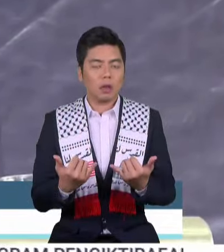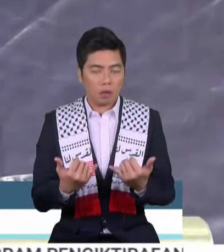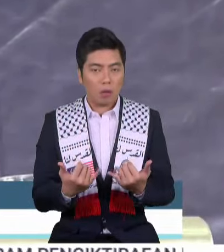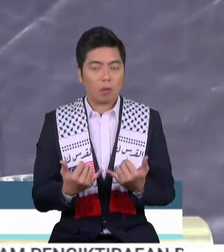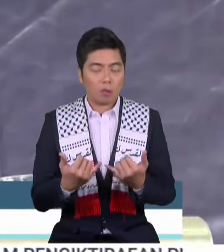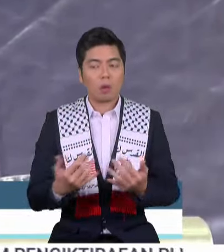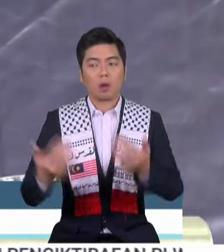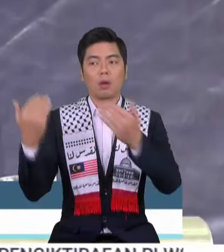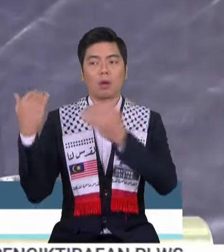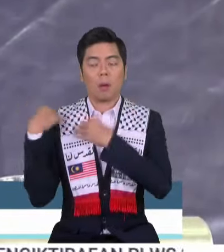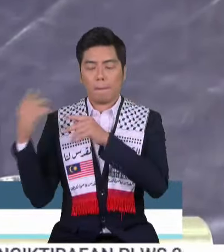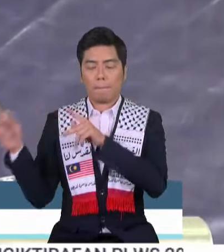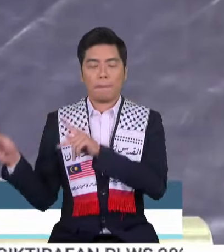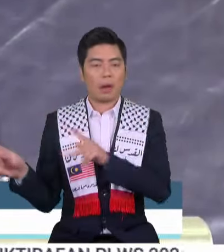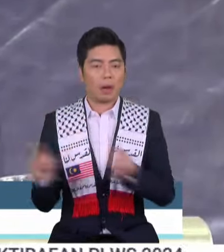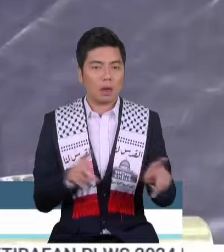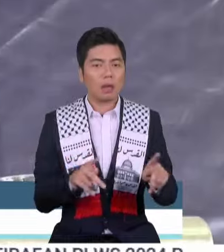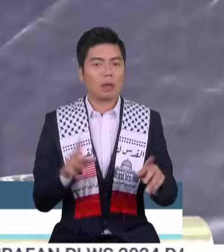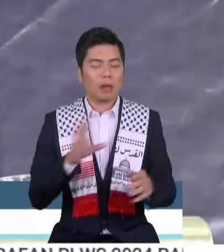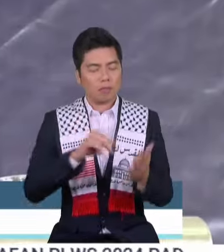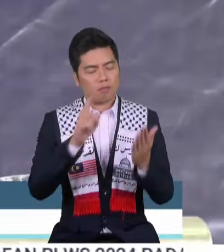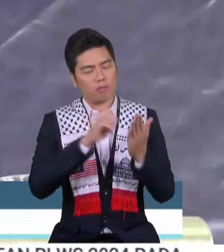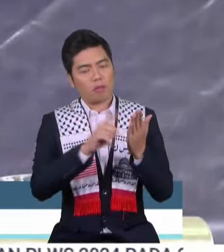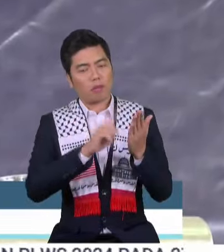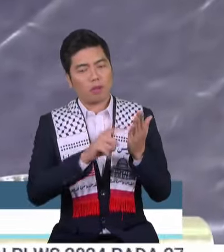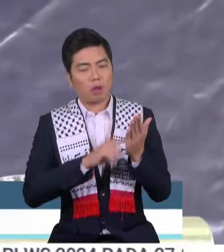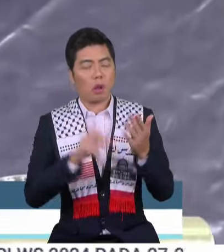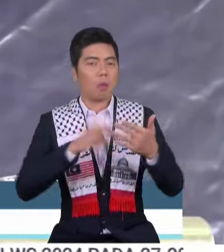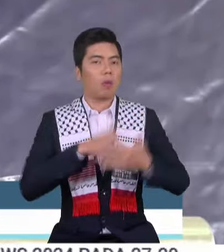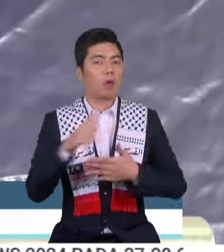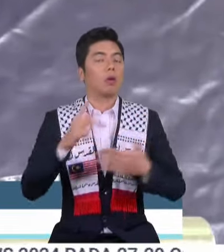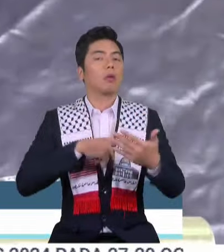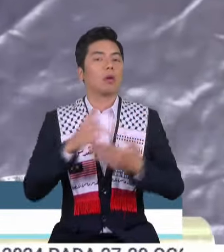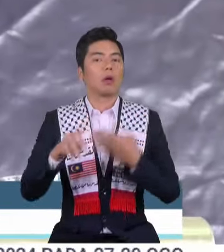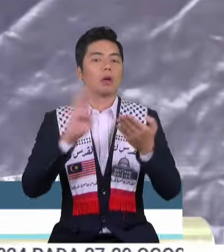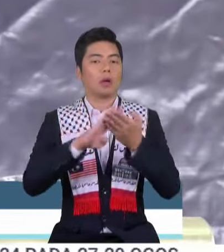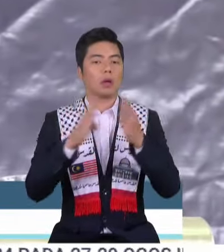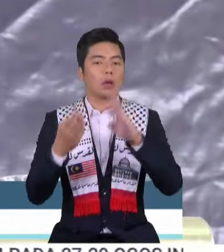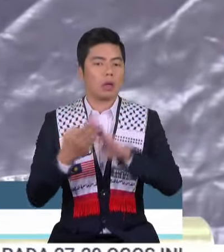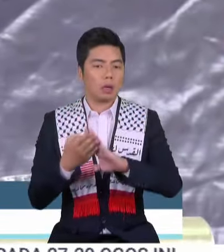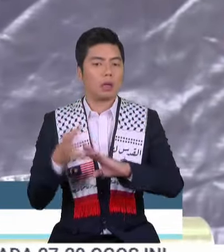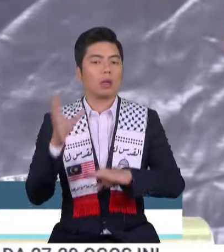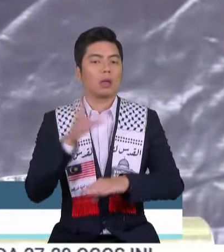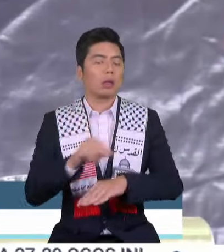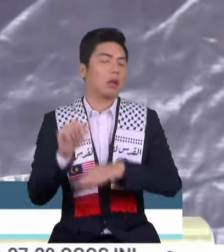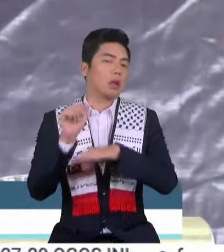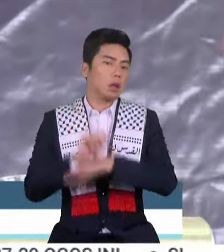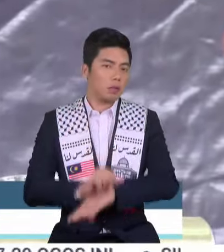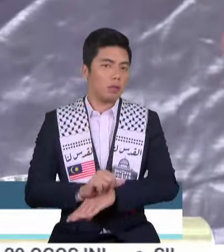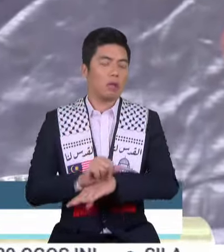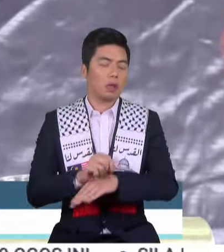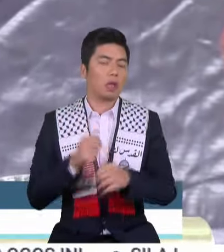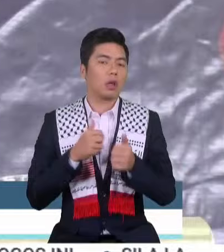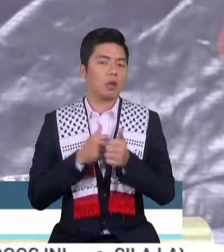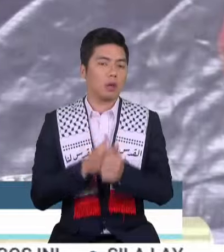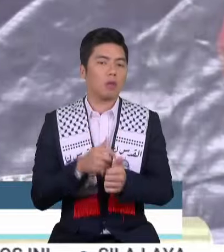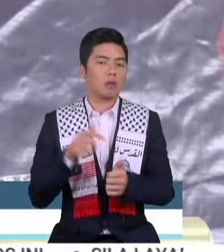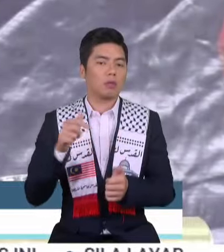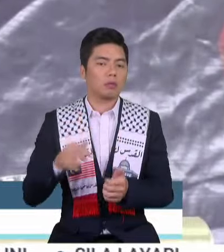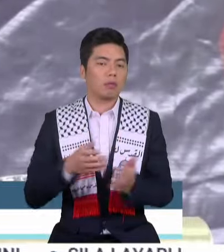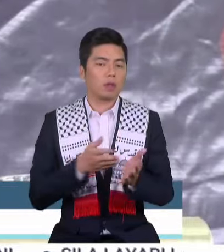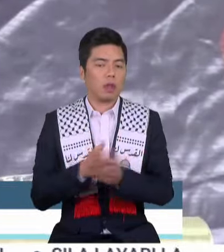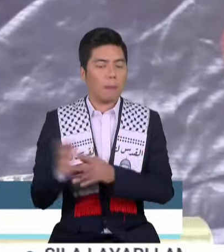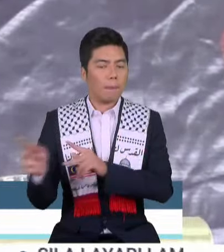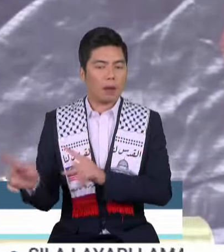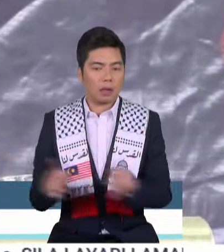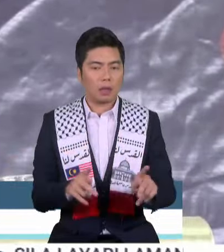merancang, melaksana, memantau dan menilai program-program komuniti dan kesejahteraan bandar yang inovatif, strategik dan inklusif.